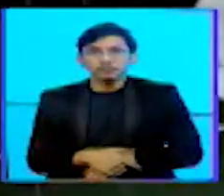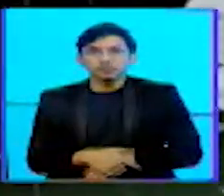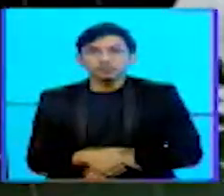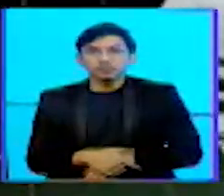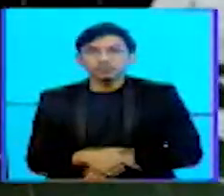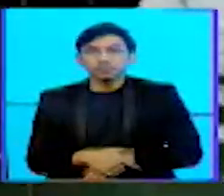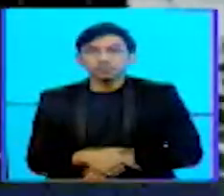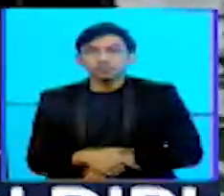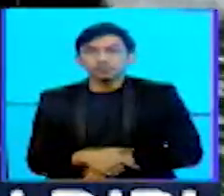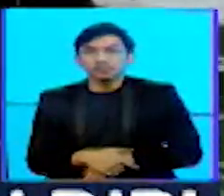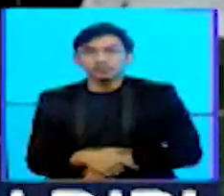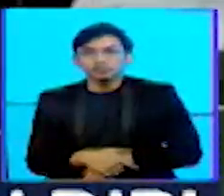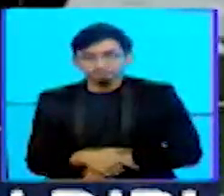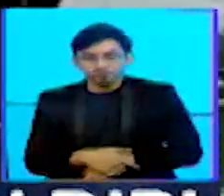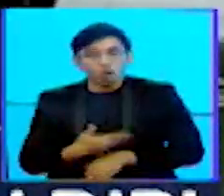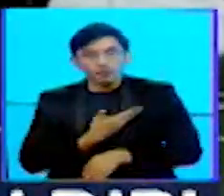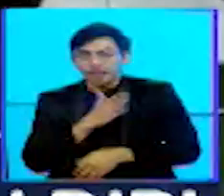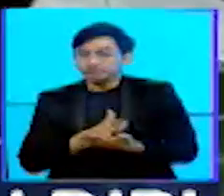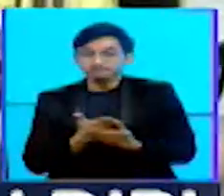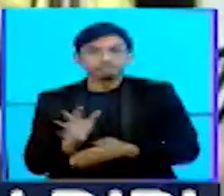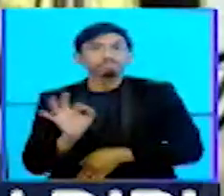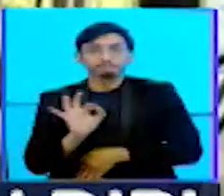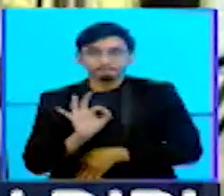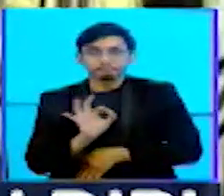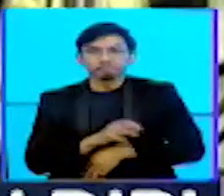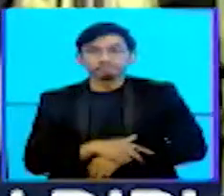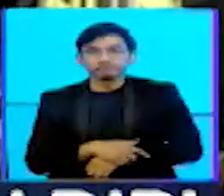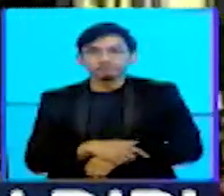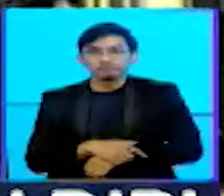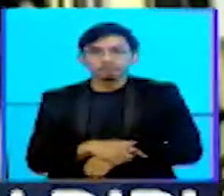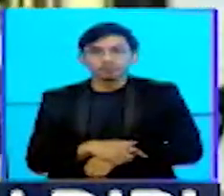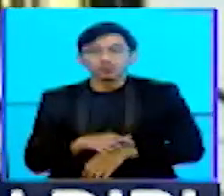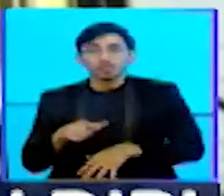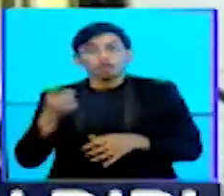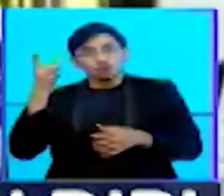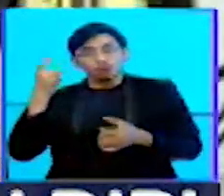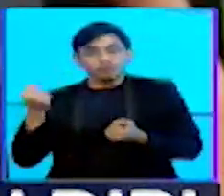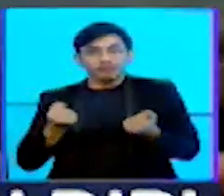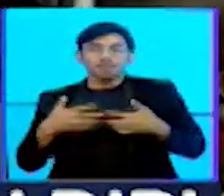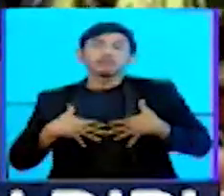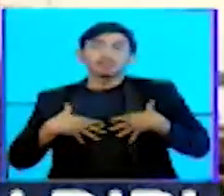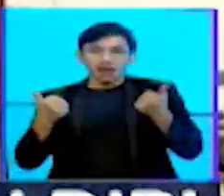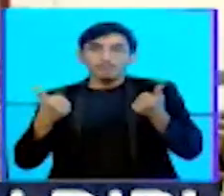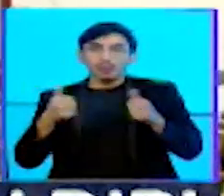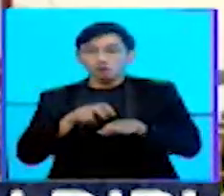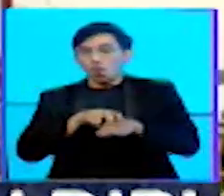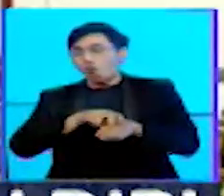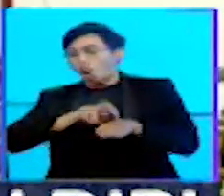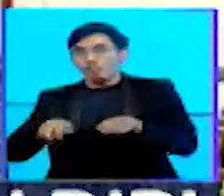tidak ada korban jiwa dalam insiden ini. Supir truk berhasil menyelamatkan diri dengan cara melompat sebelum truk jatuh ke laut.